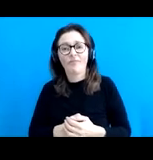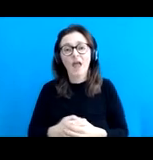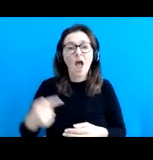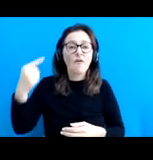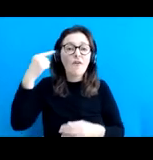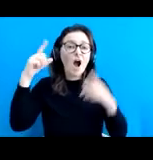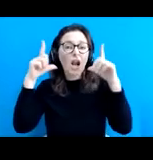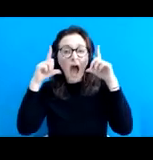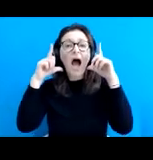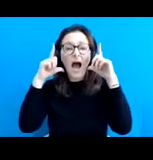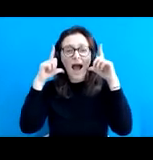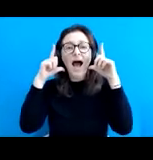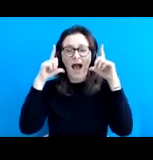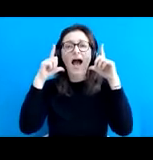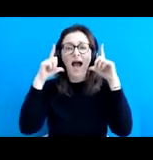dotik, v